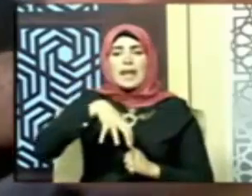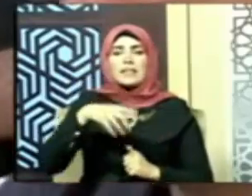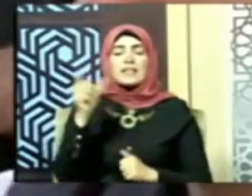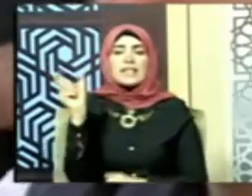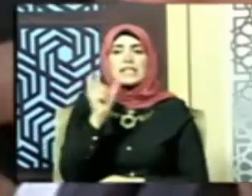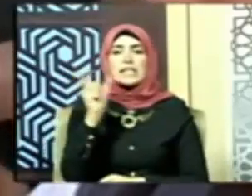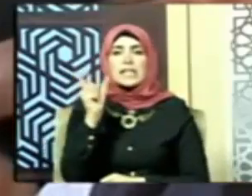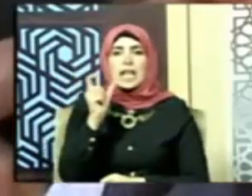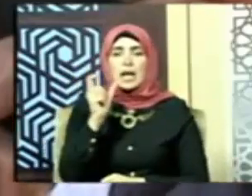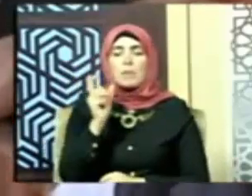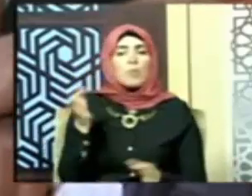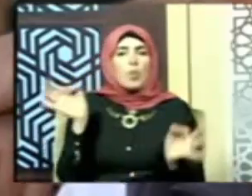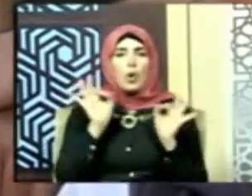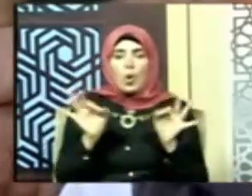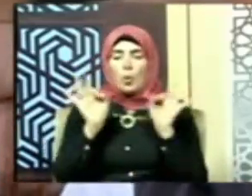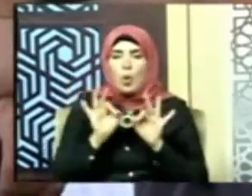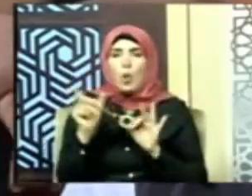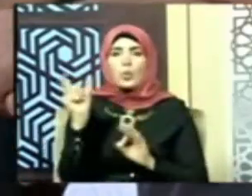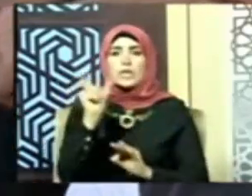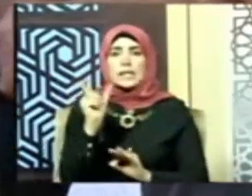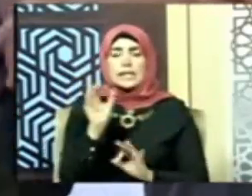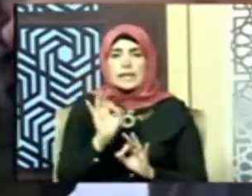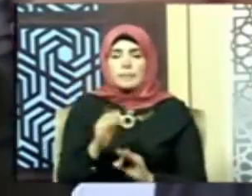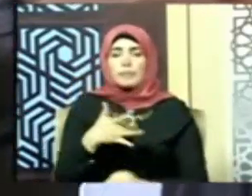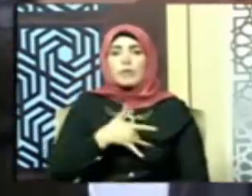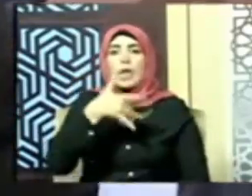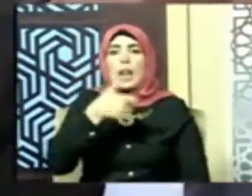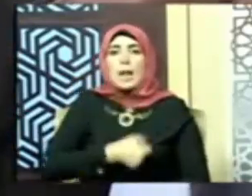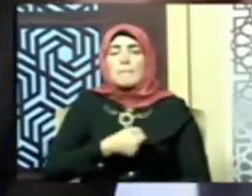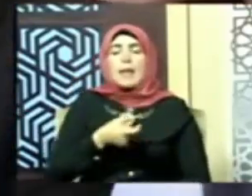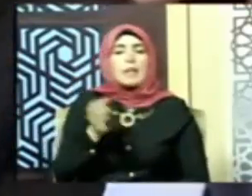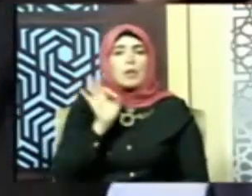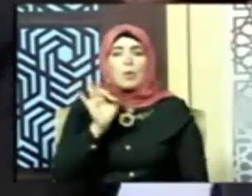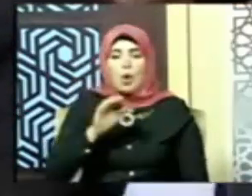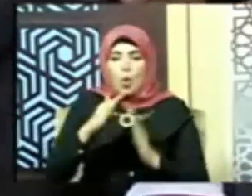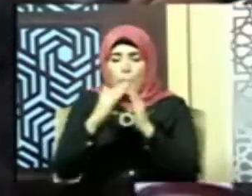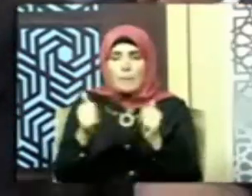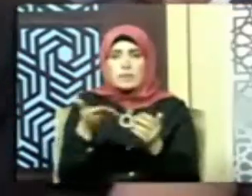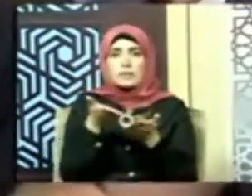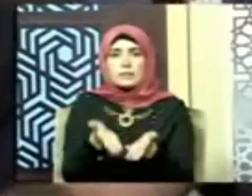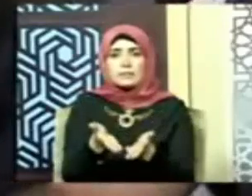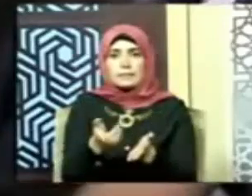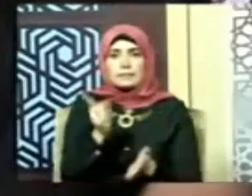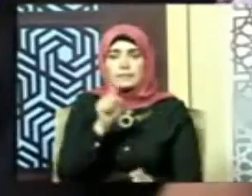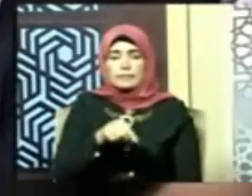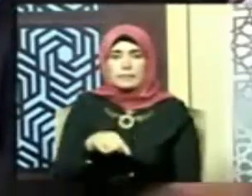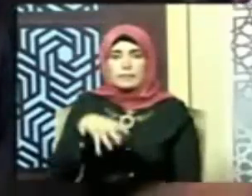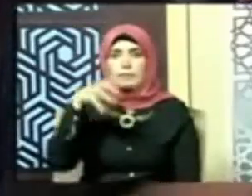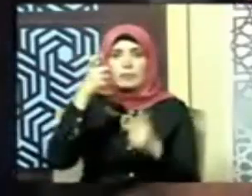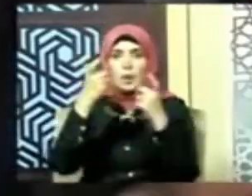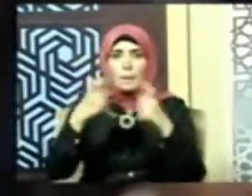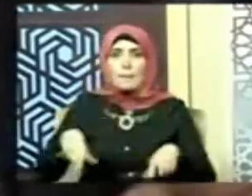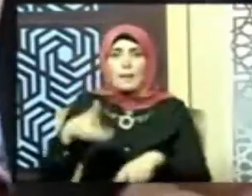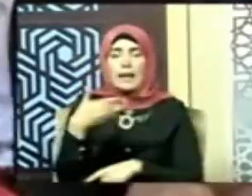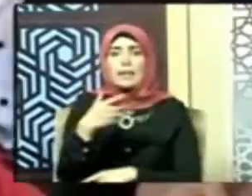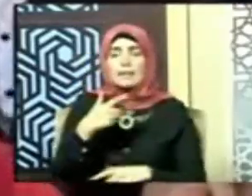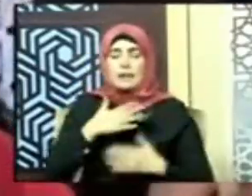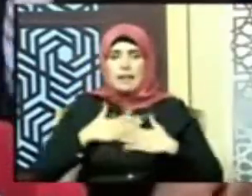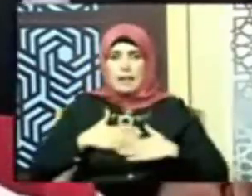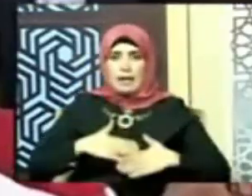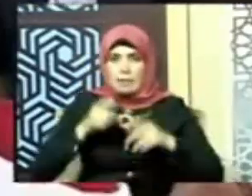وستظل، وبلد الإيمان وستظل، وبلد الأمن